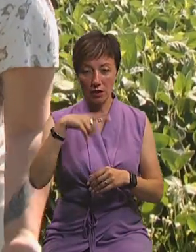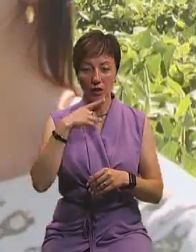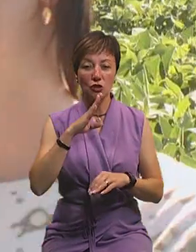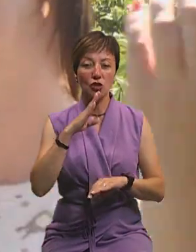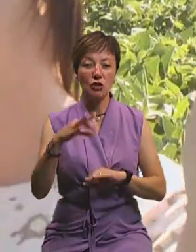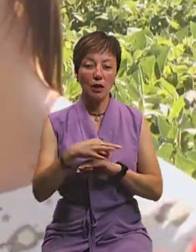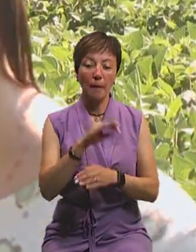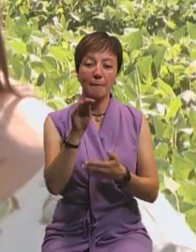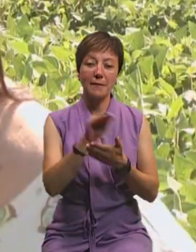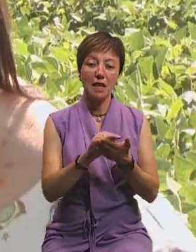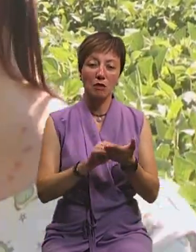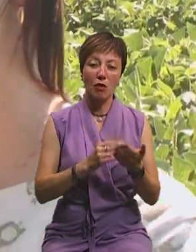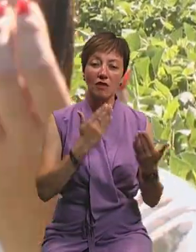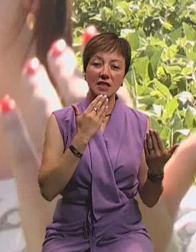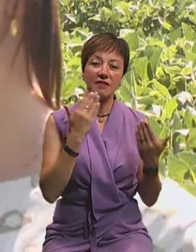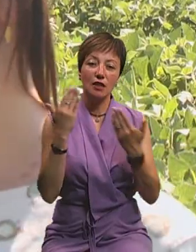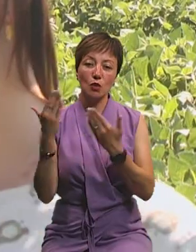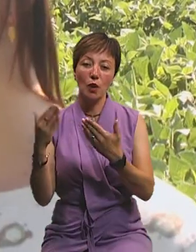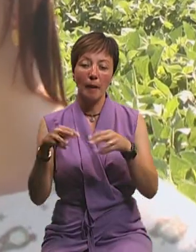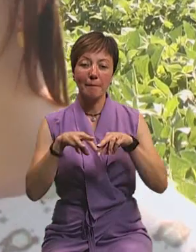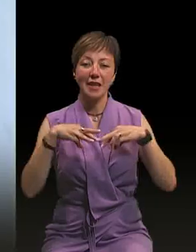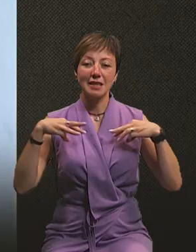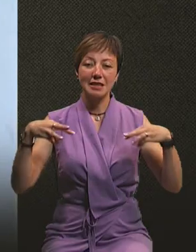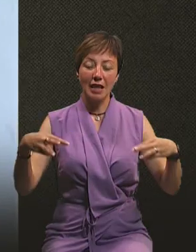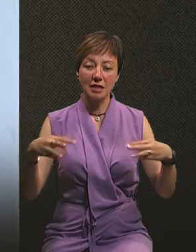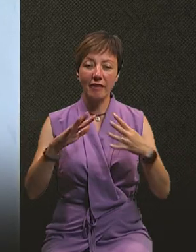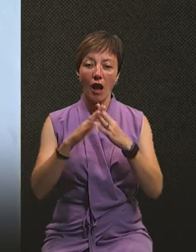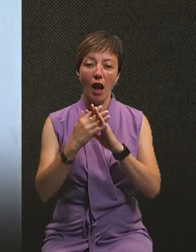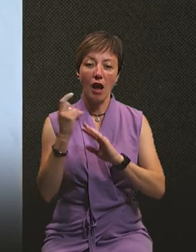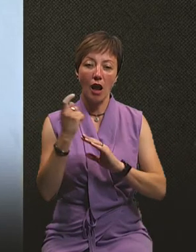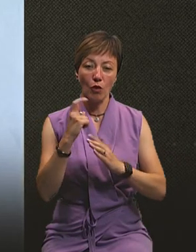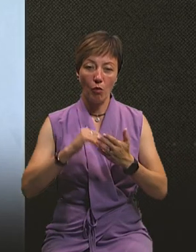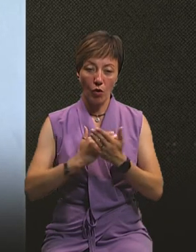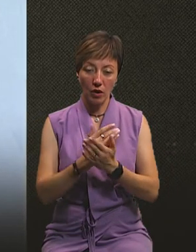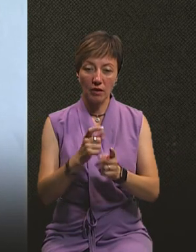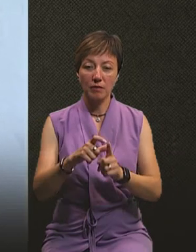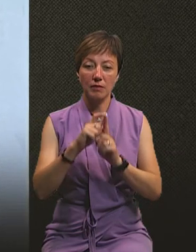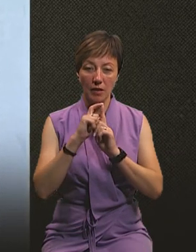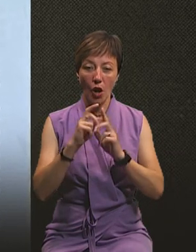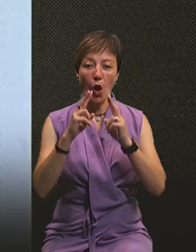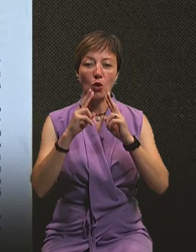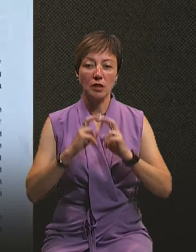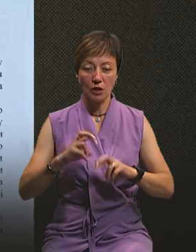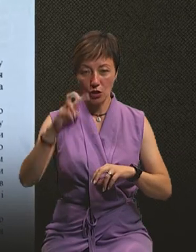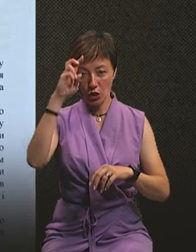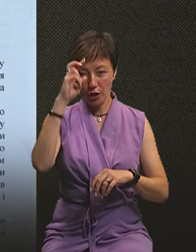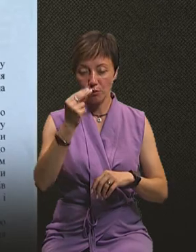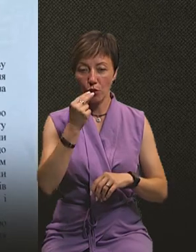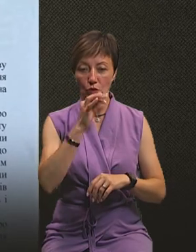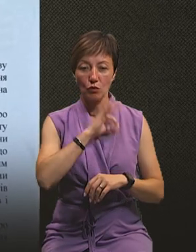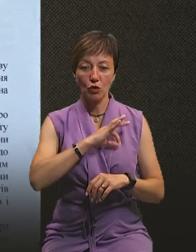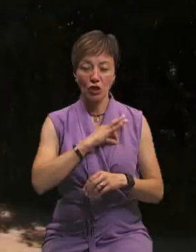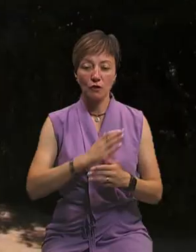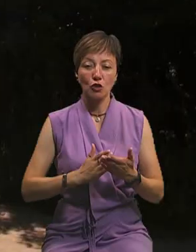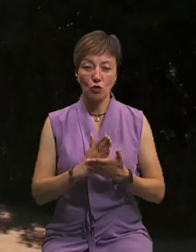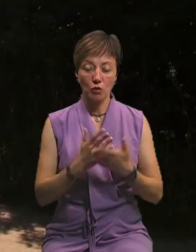медведюк письмово звернулись до Міністерства аграрної політики отримали відповідь що звернення розглядатиме держпродспоживслужба